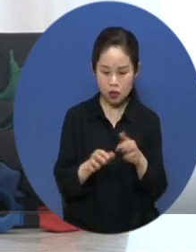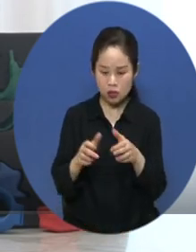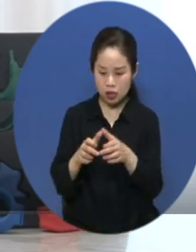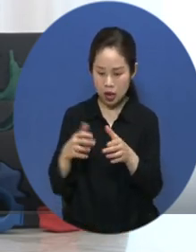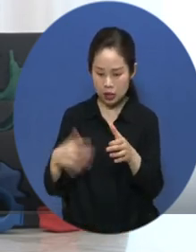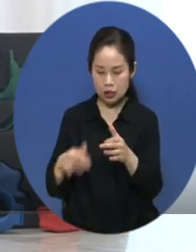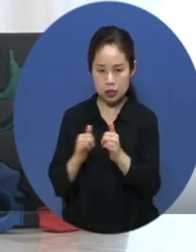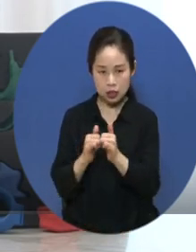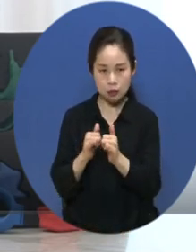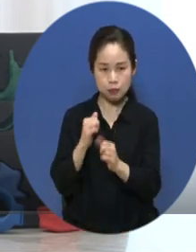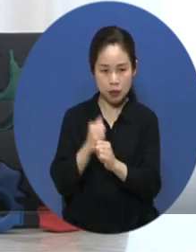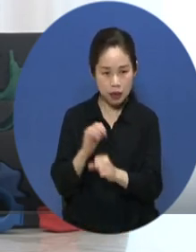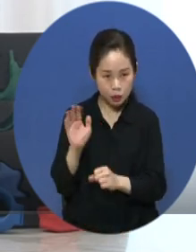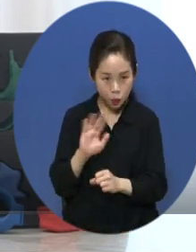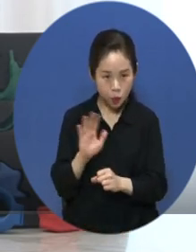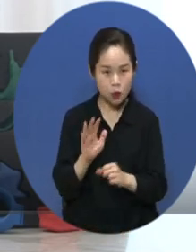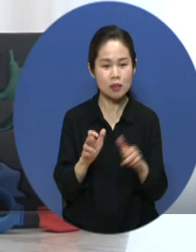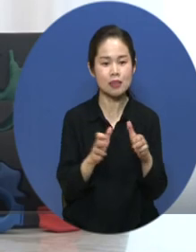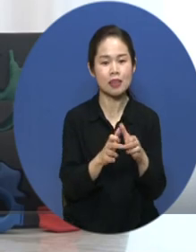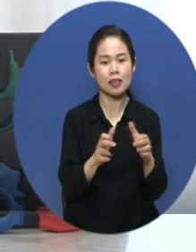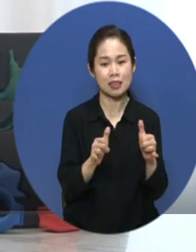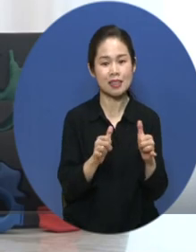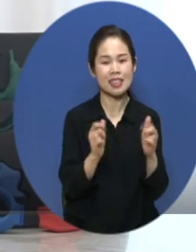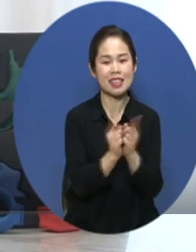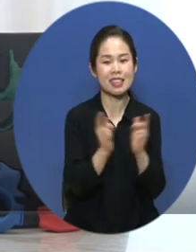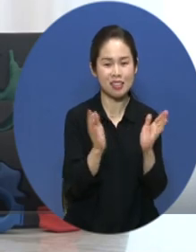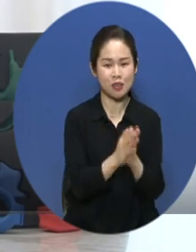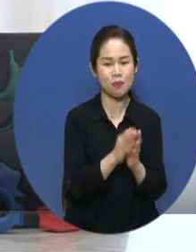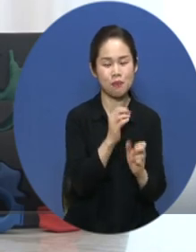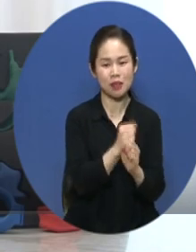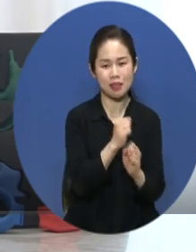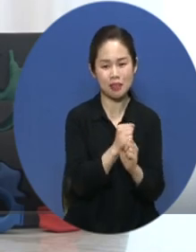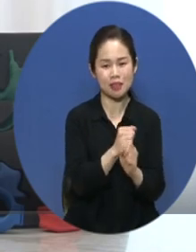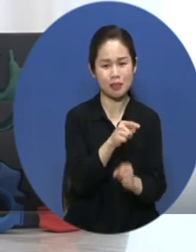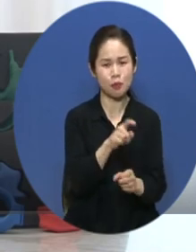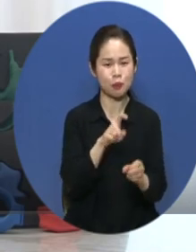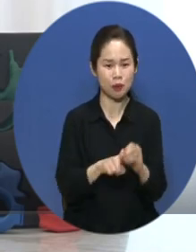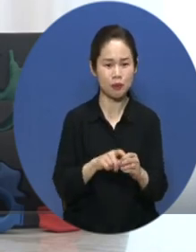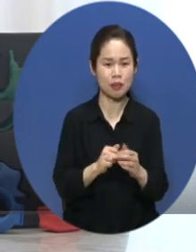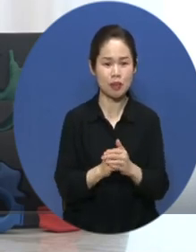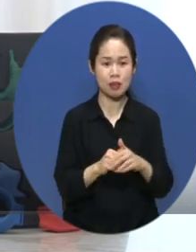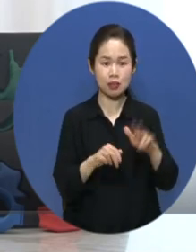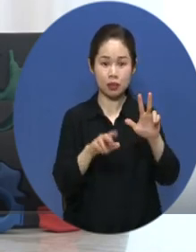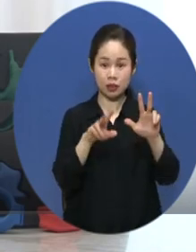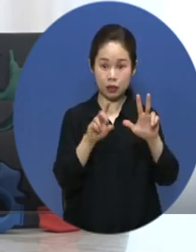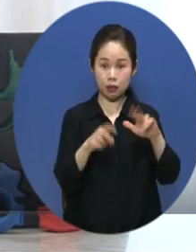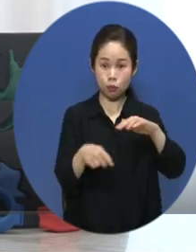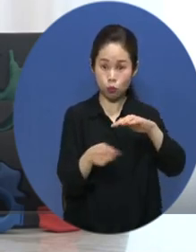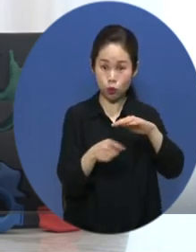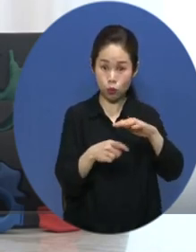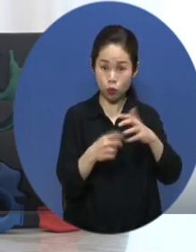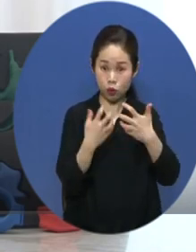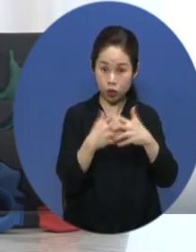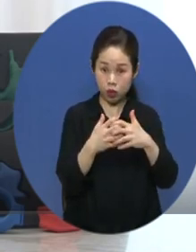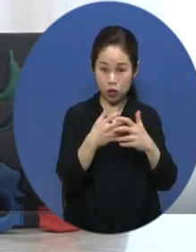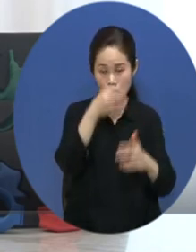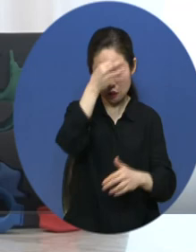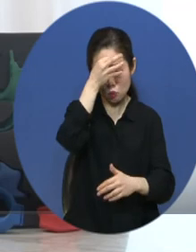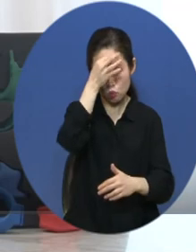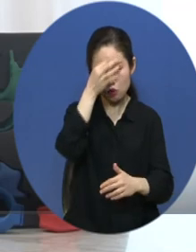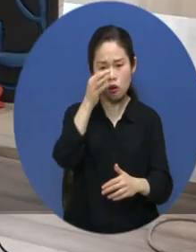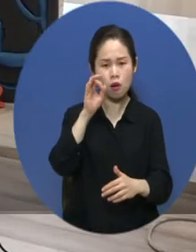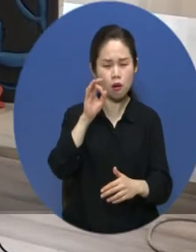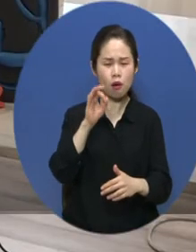아니고 장애인분들이 제작하는 거거든요. 왜냐면 이제 3D 프린터라는 기술이 점점 쉬워지고 대중화 돼가고